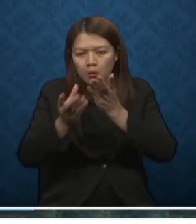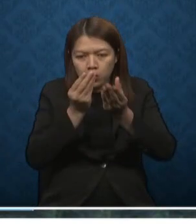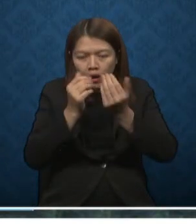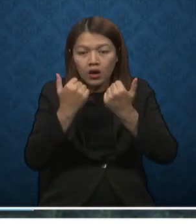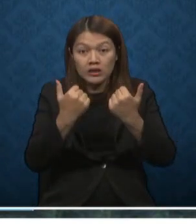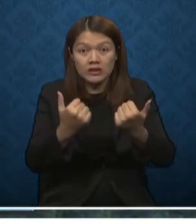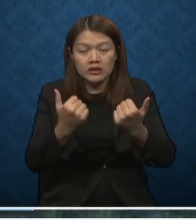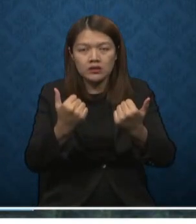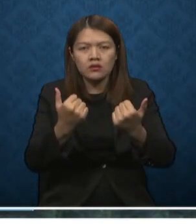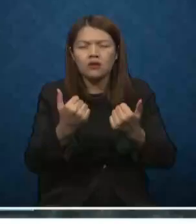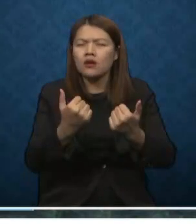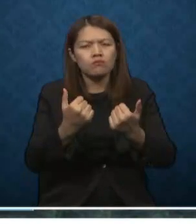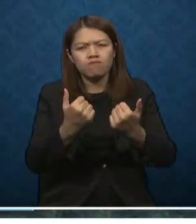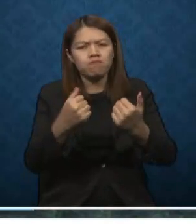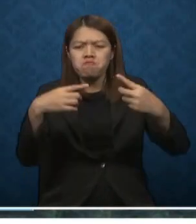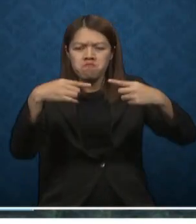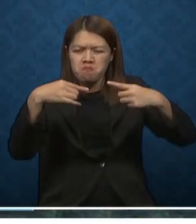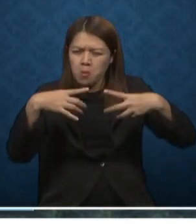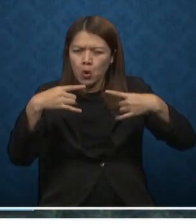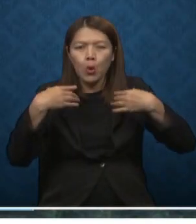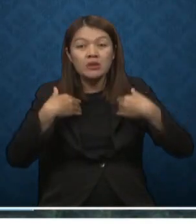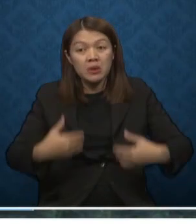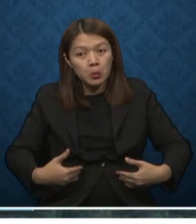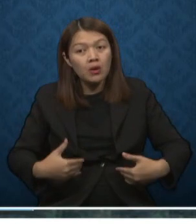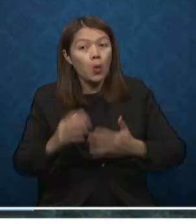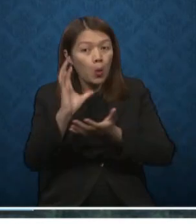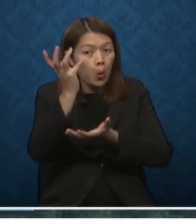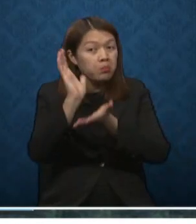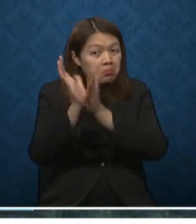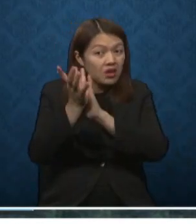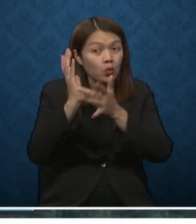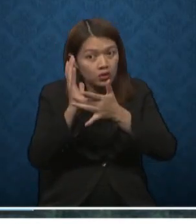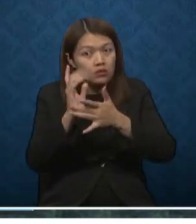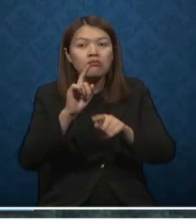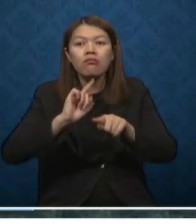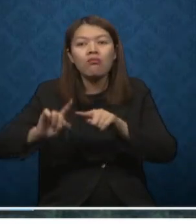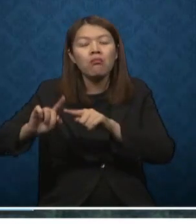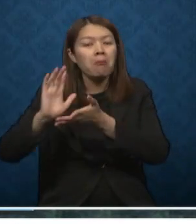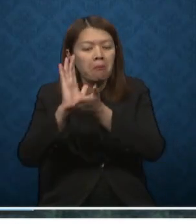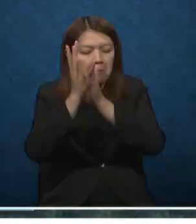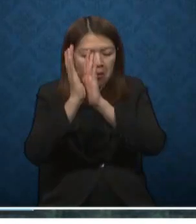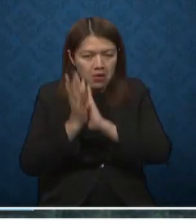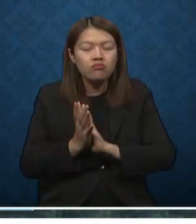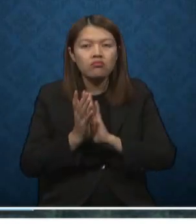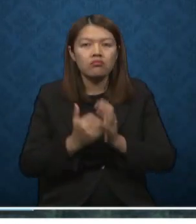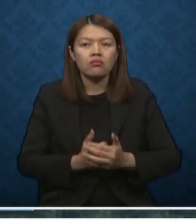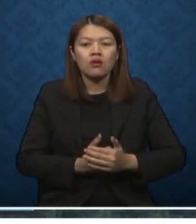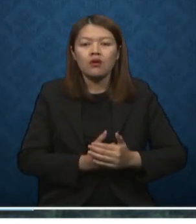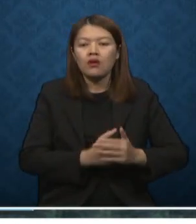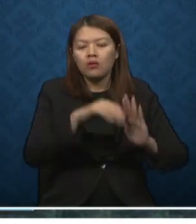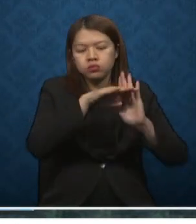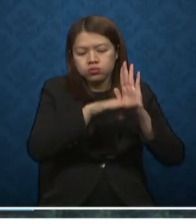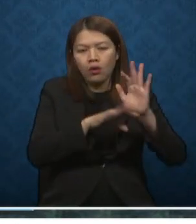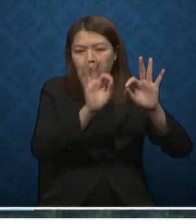นั้นอาจจะยังไม่ตอบโจทย์กับสิ่งที่เปลี่ยนแปลงไปของเทคโนโลยีดังที่รายละเอียดก็คงจะนำเ